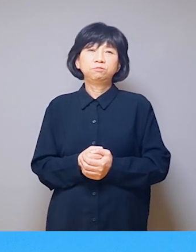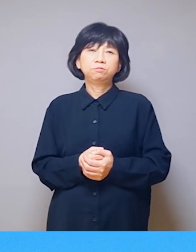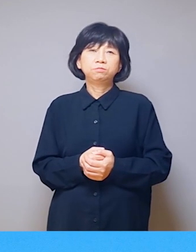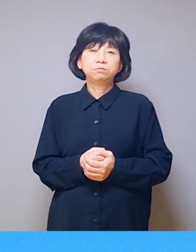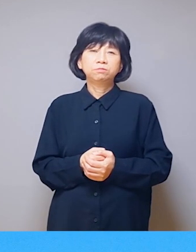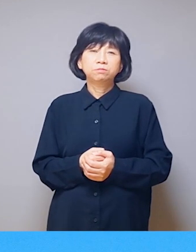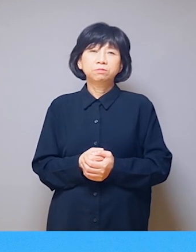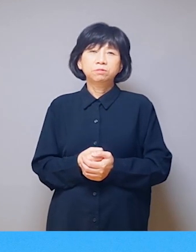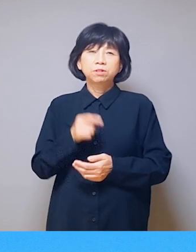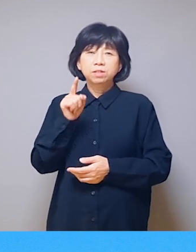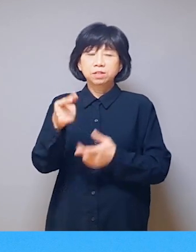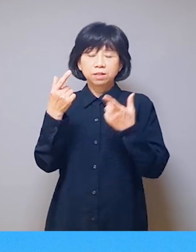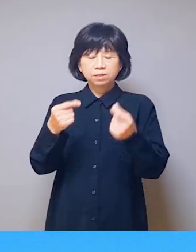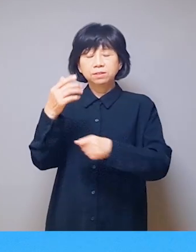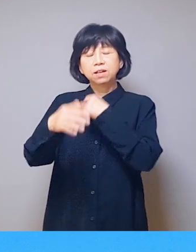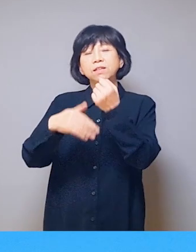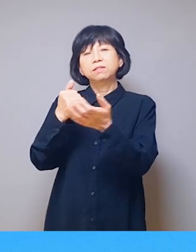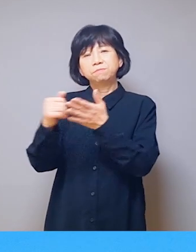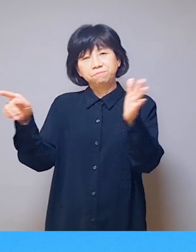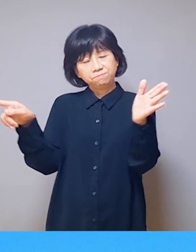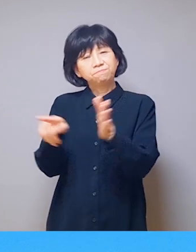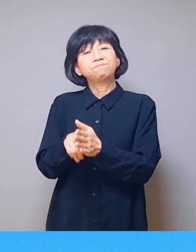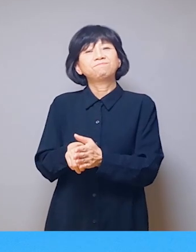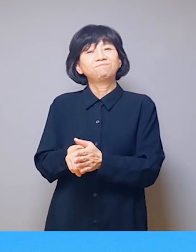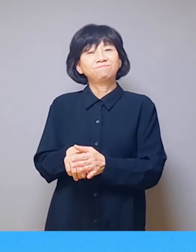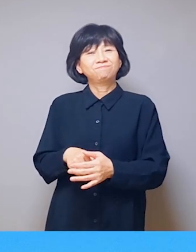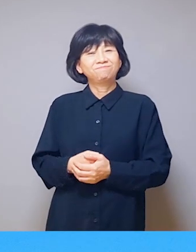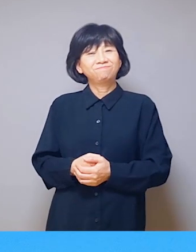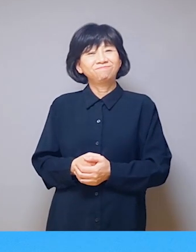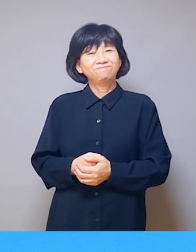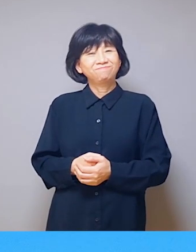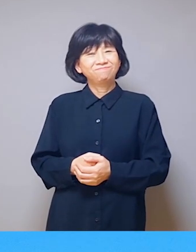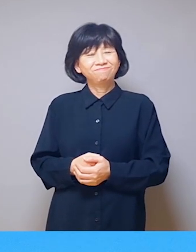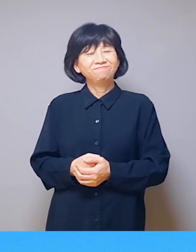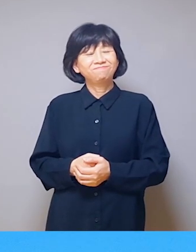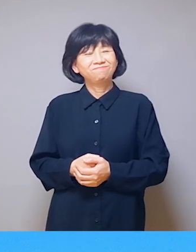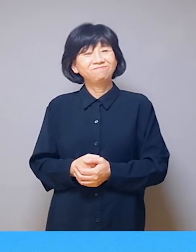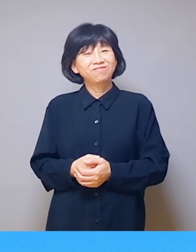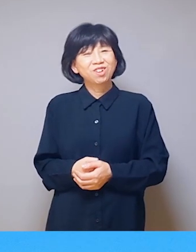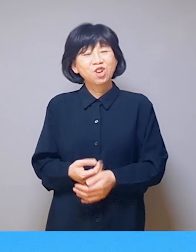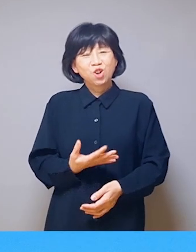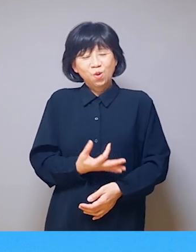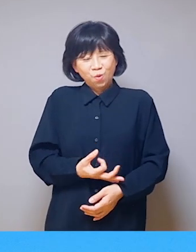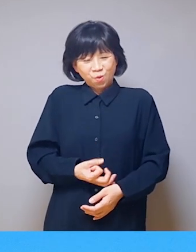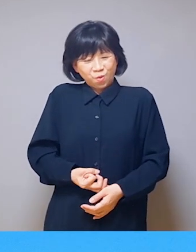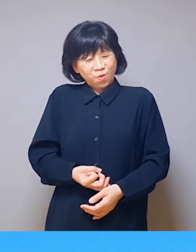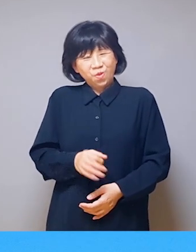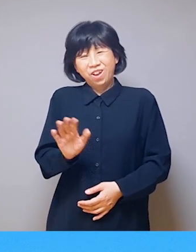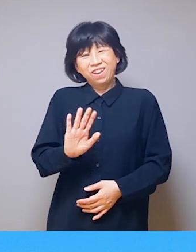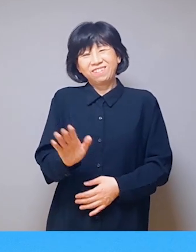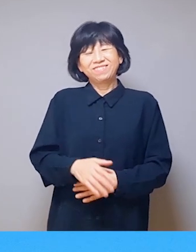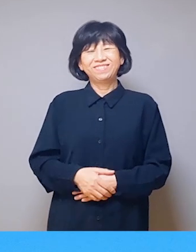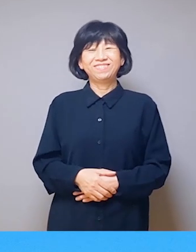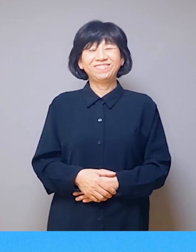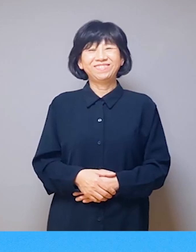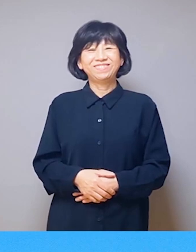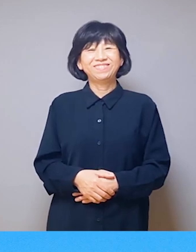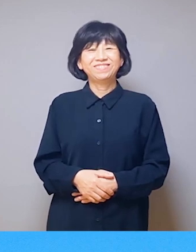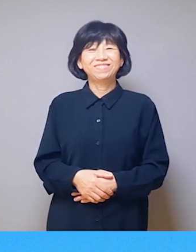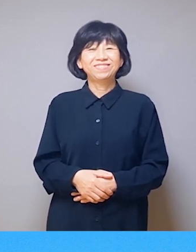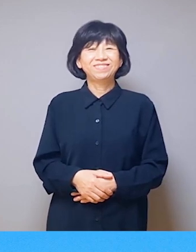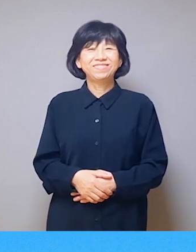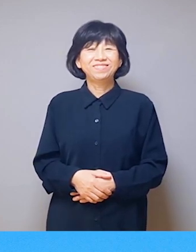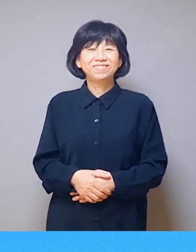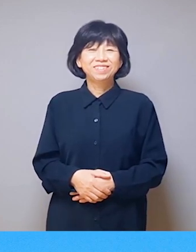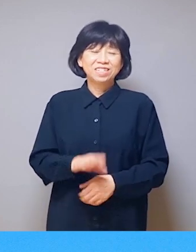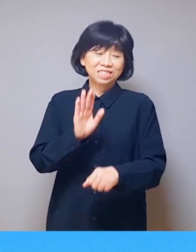우리는 이런 하나님을 믿는 줄 믿습니다. 이게 째째하고 막 이런 하나님 믿는 게 아니에요.